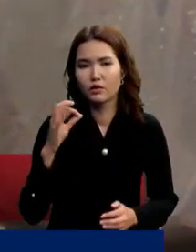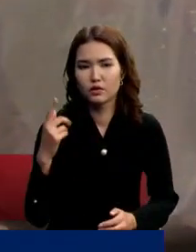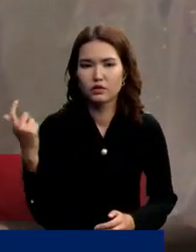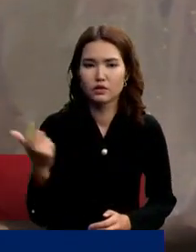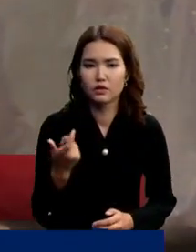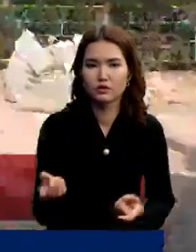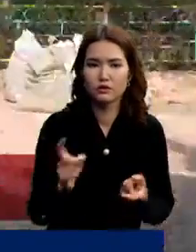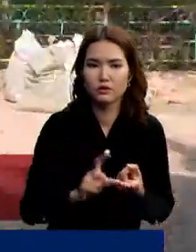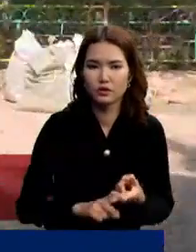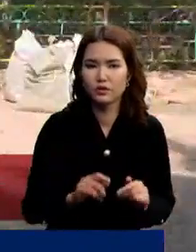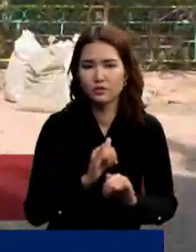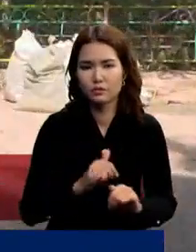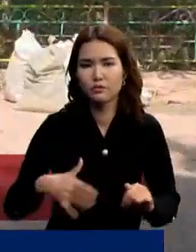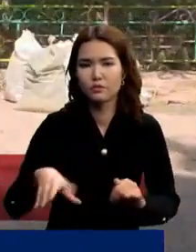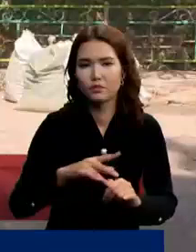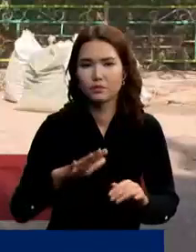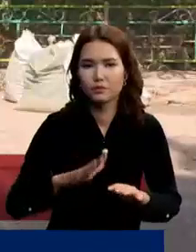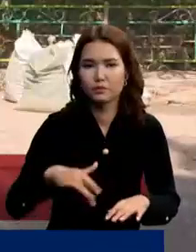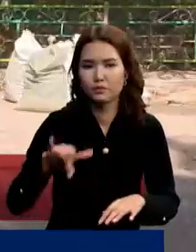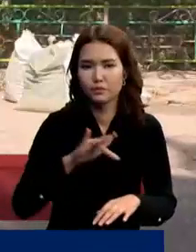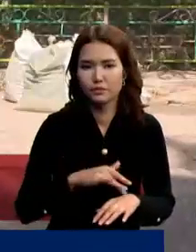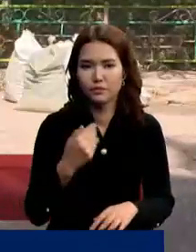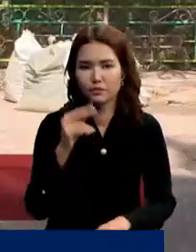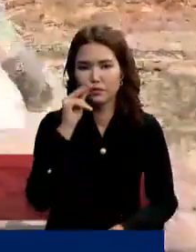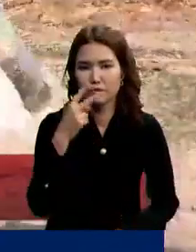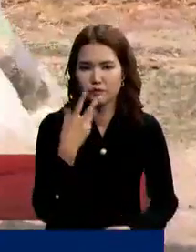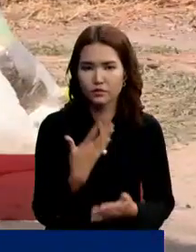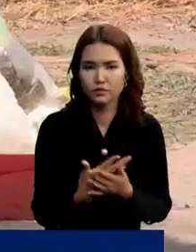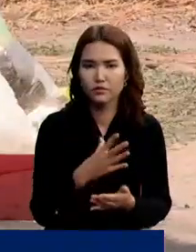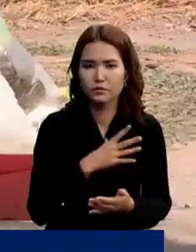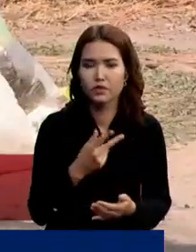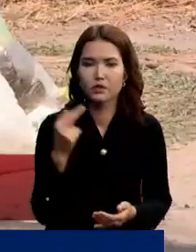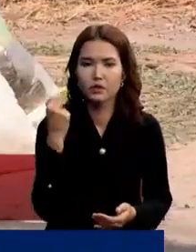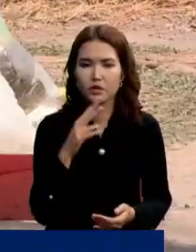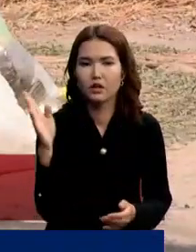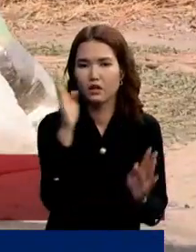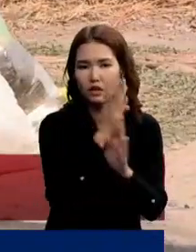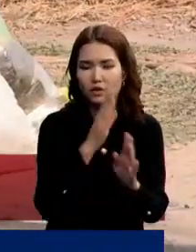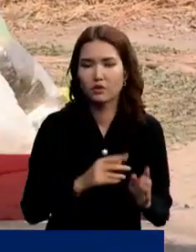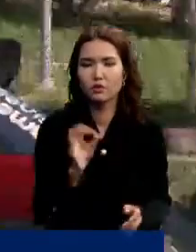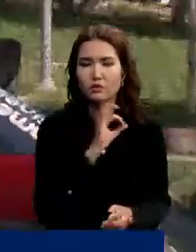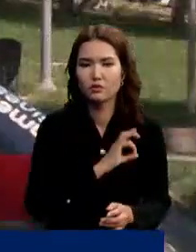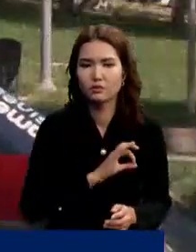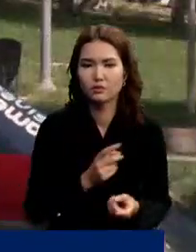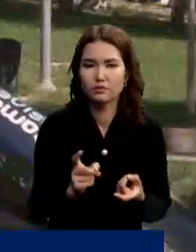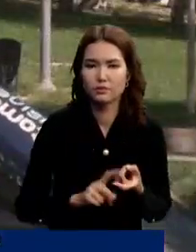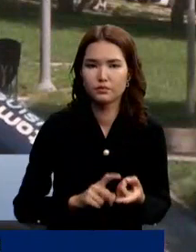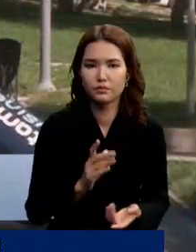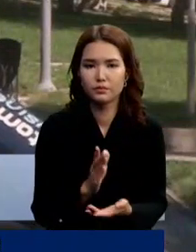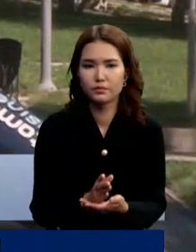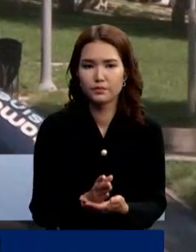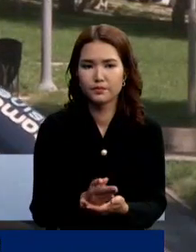обещают определиться к концу ноября. Пока же акимат в качестве поддержки обеспечивает мусоровозы дизельным топливом. Сейчас же